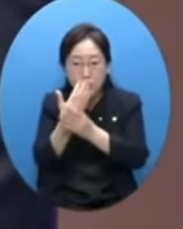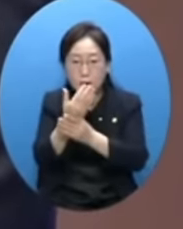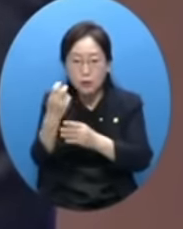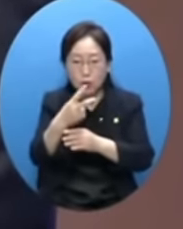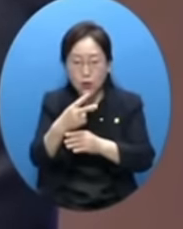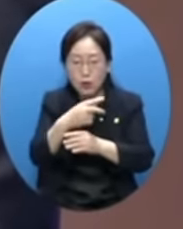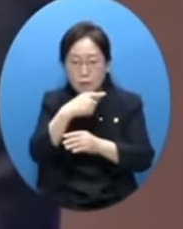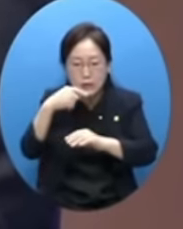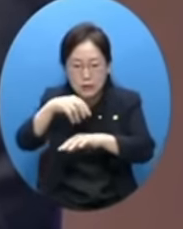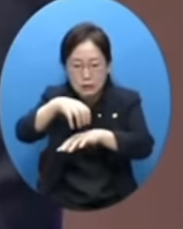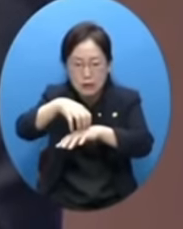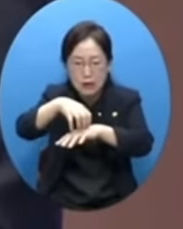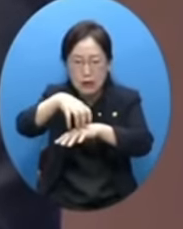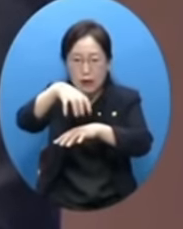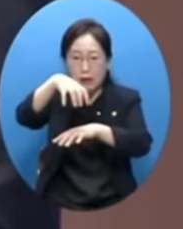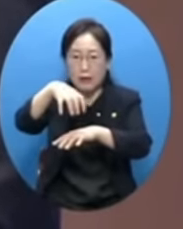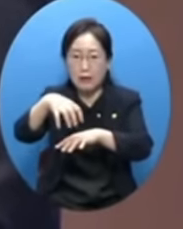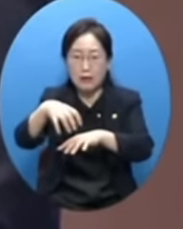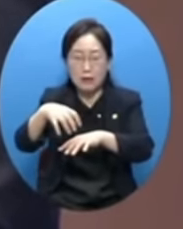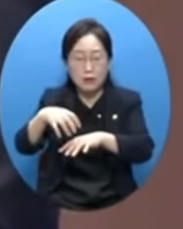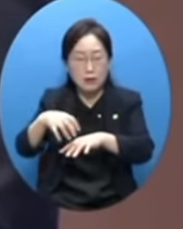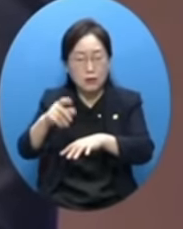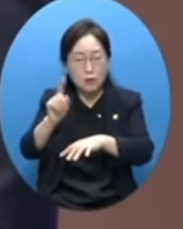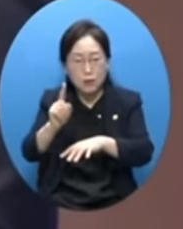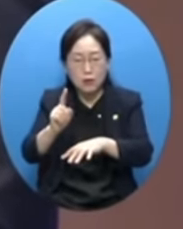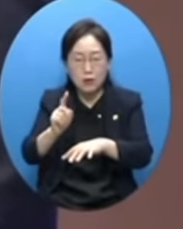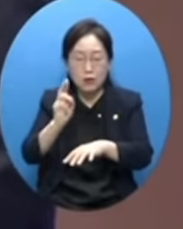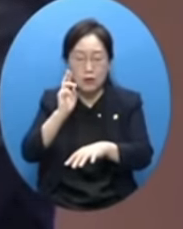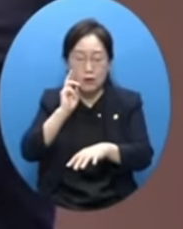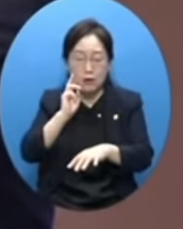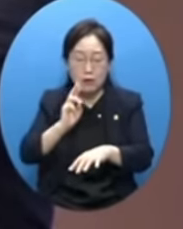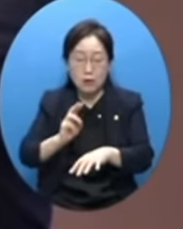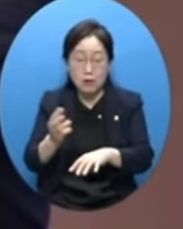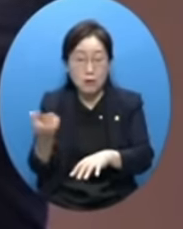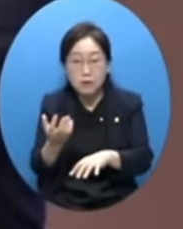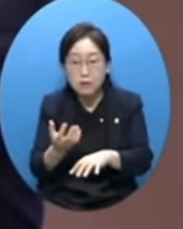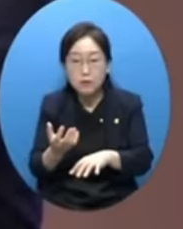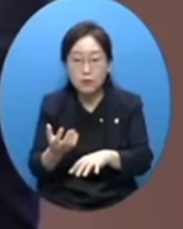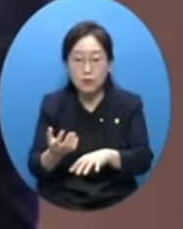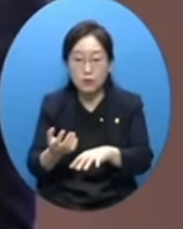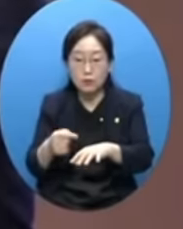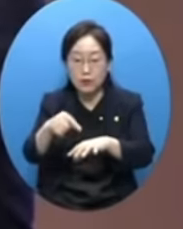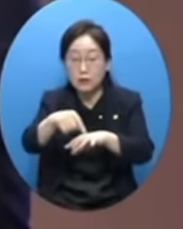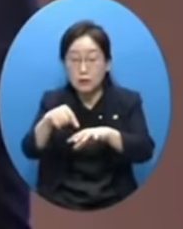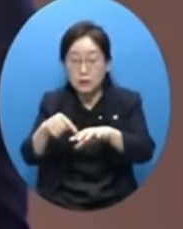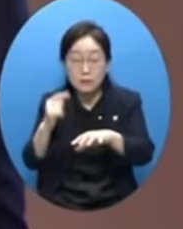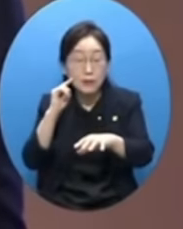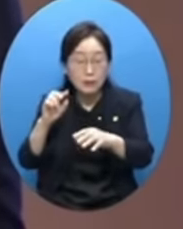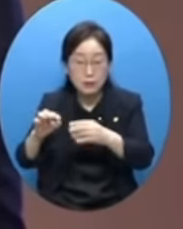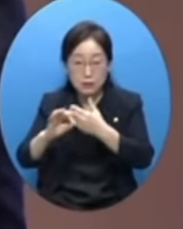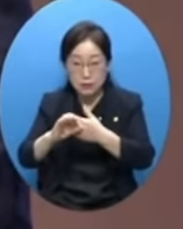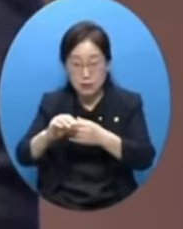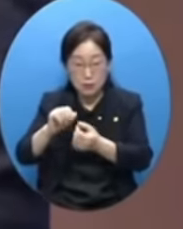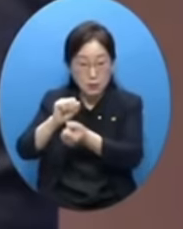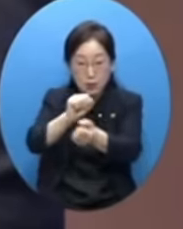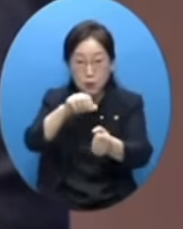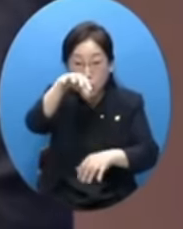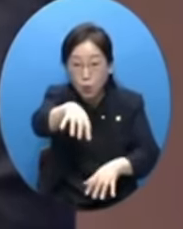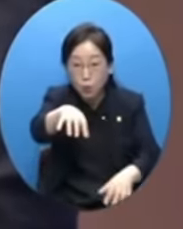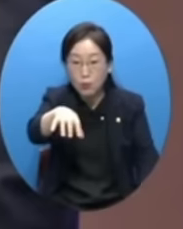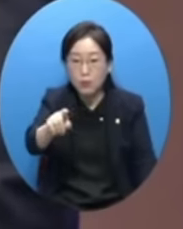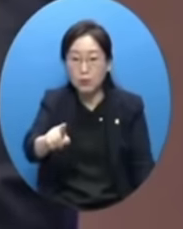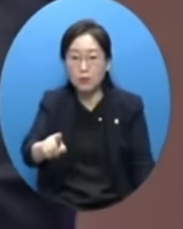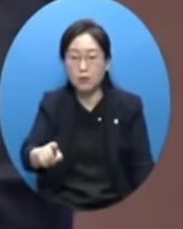되므로 말할 수 없는 고통이 다가오고 해당 부위의 감각이 다 사라져버려서